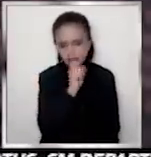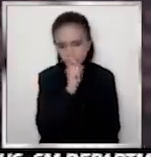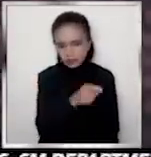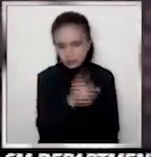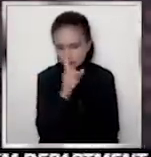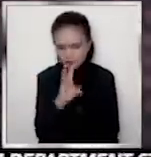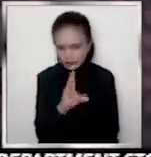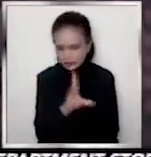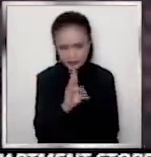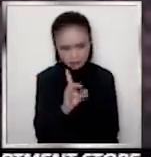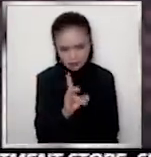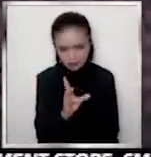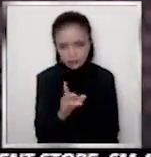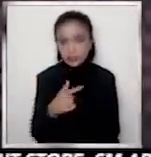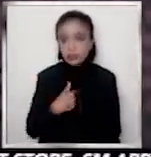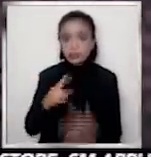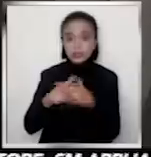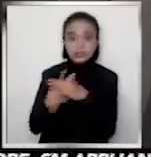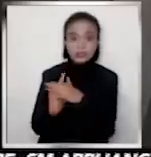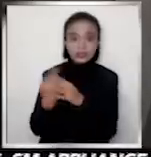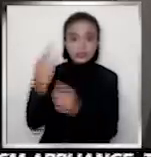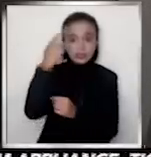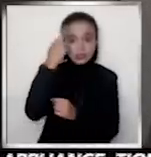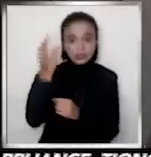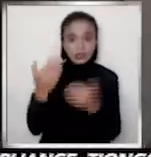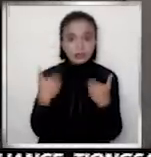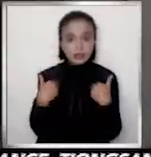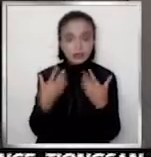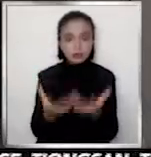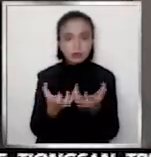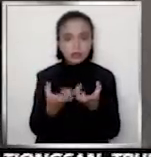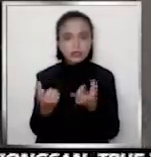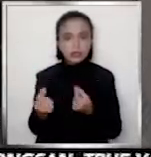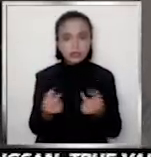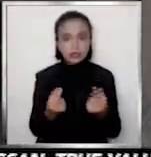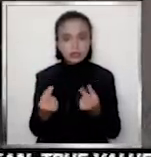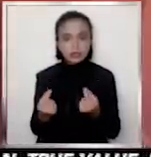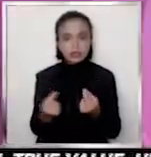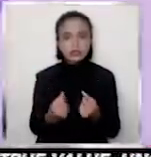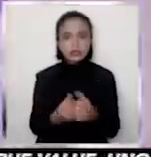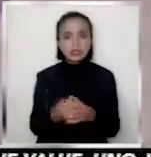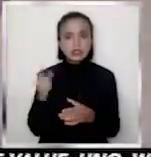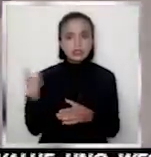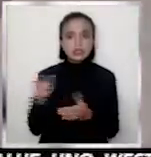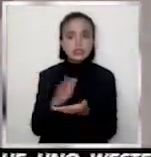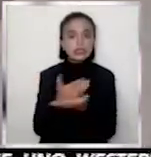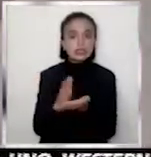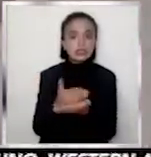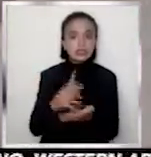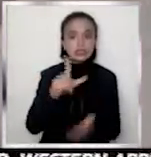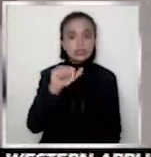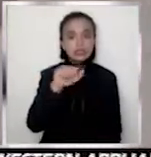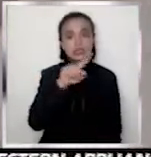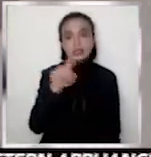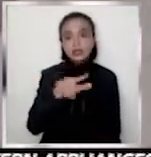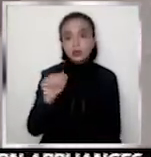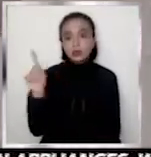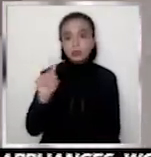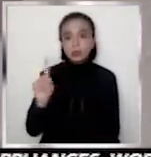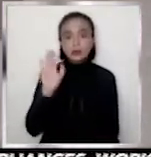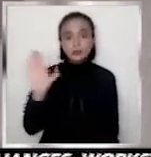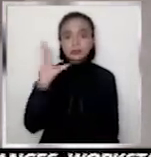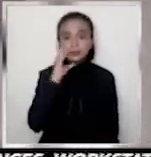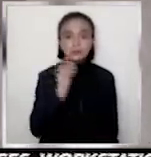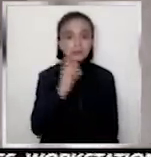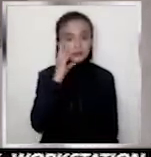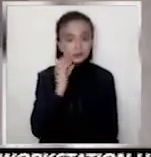When I started realizing na meron akong mga gustong gawin. Sa isang punto, ibinahagi pa ni Liza ang kanya raw naging karanasan